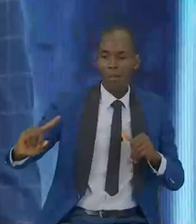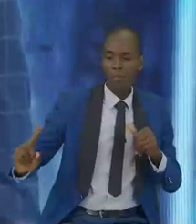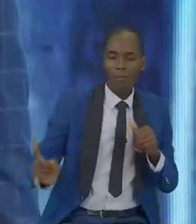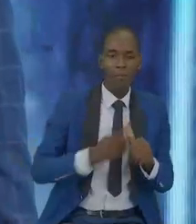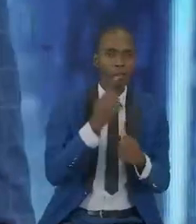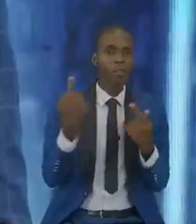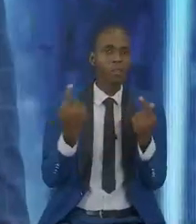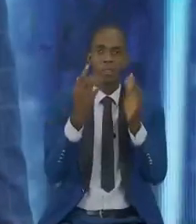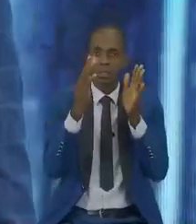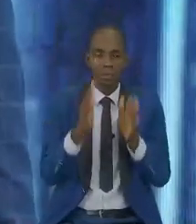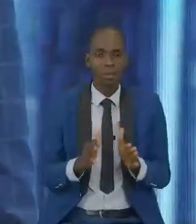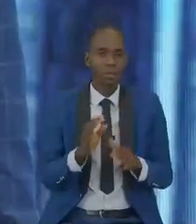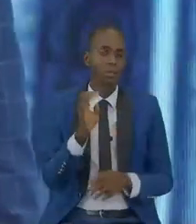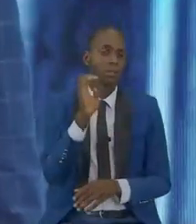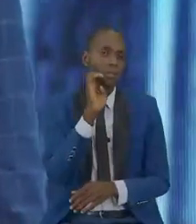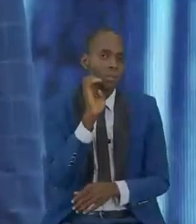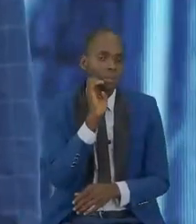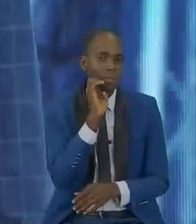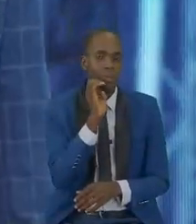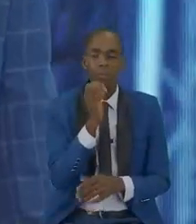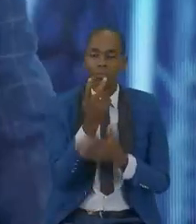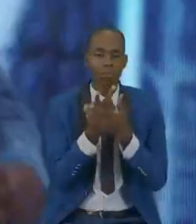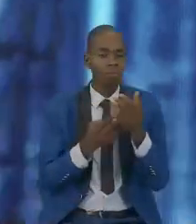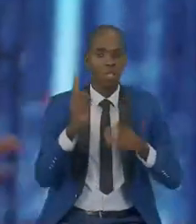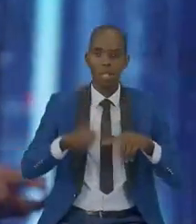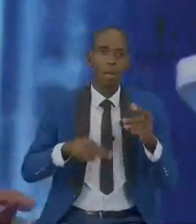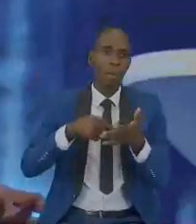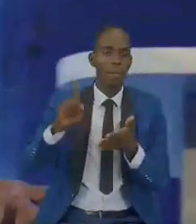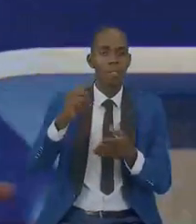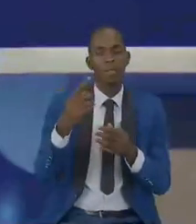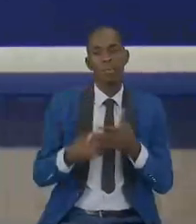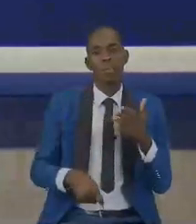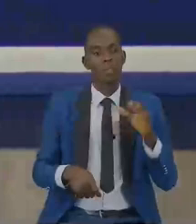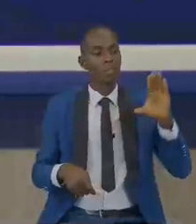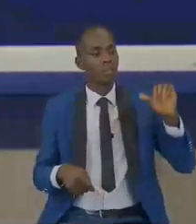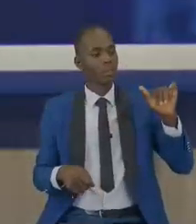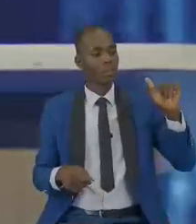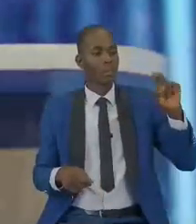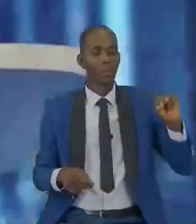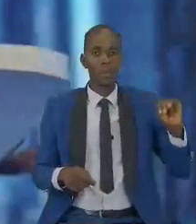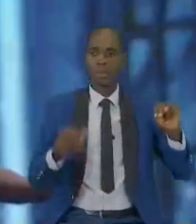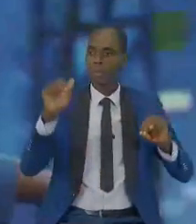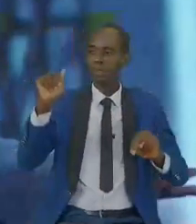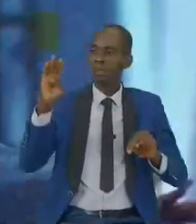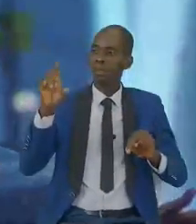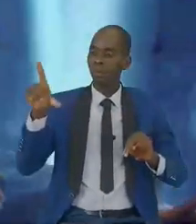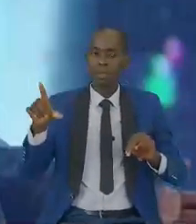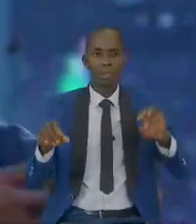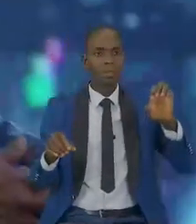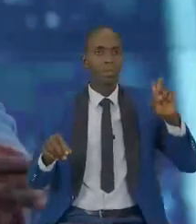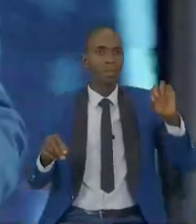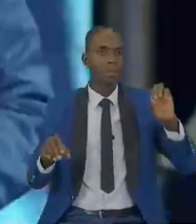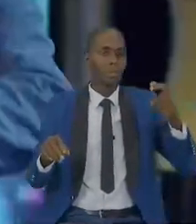ici, Adam, le premier pécheur, lui ne pouvait pas payer le prix.